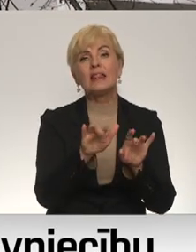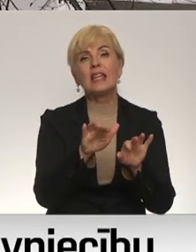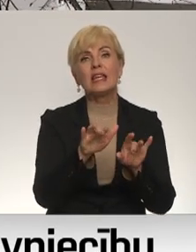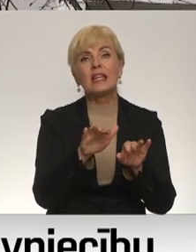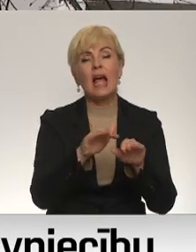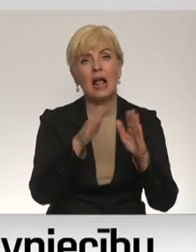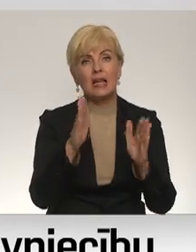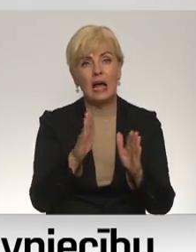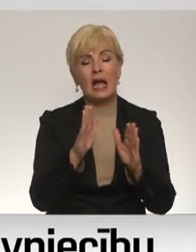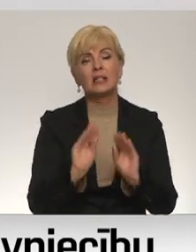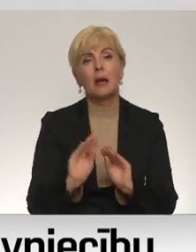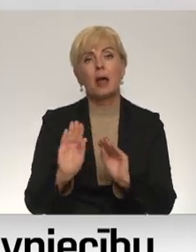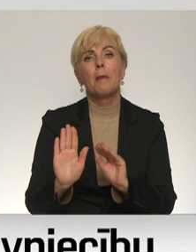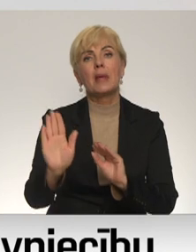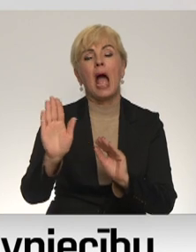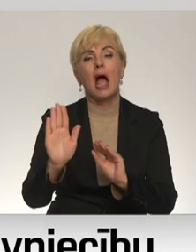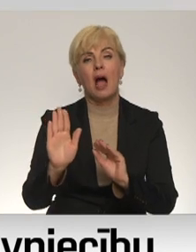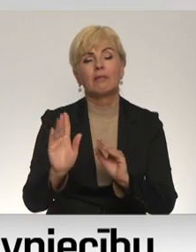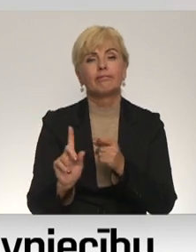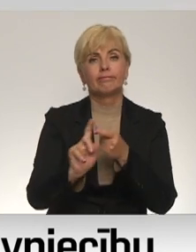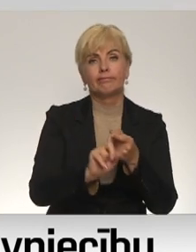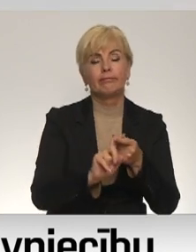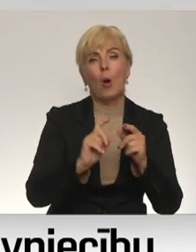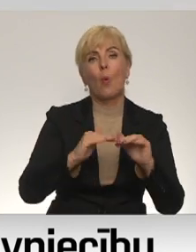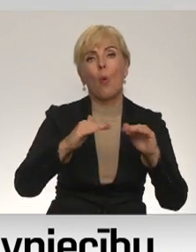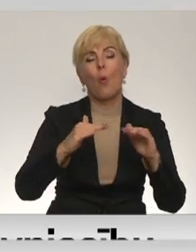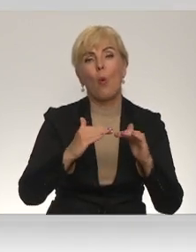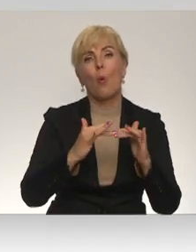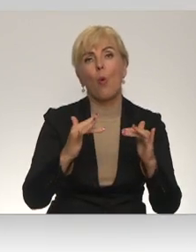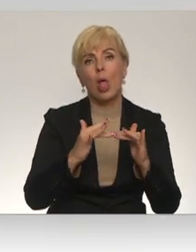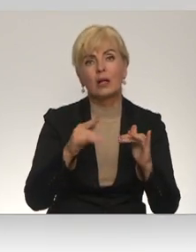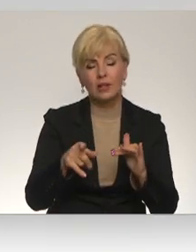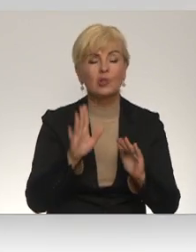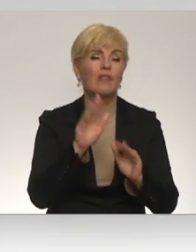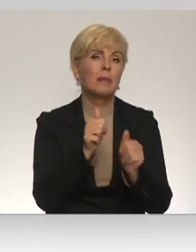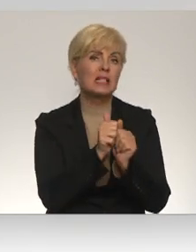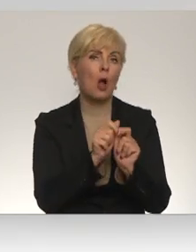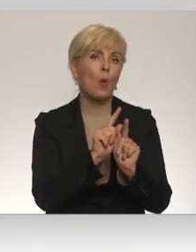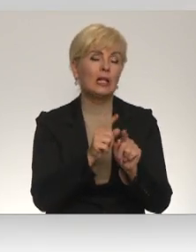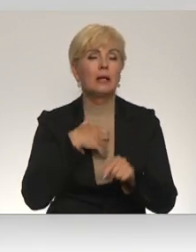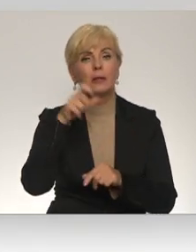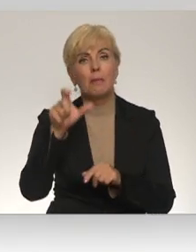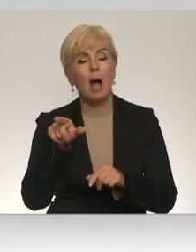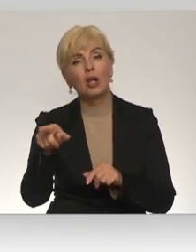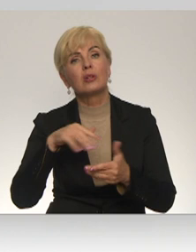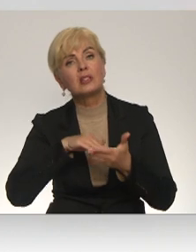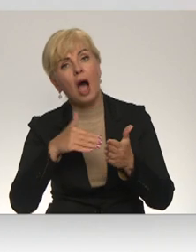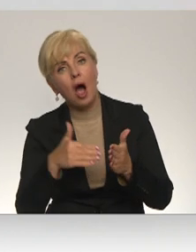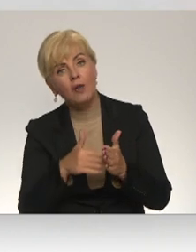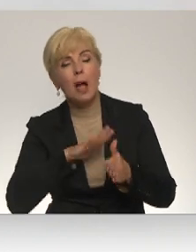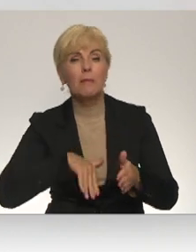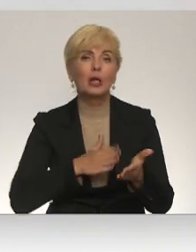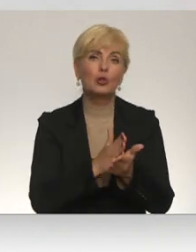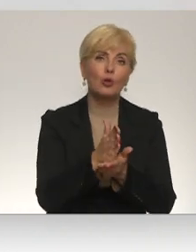pie gultas. Tas nozīmē, ka mēs varam sekot līdzi pacientu stāvoklim gan pēc operācijas, gan pēc